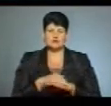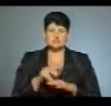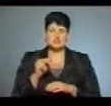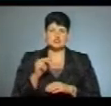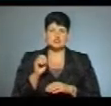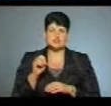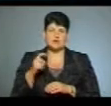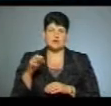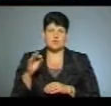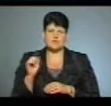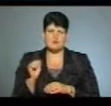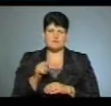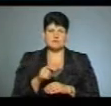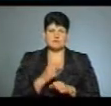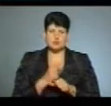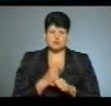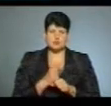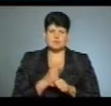працює, ну як, має